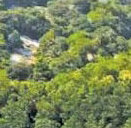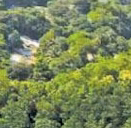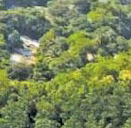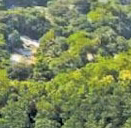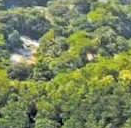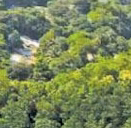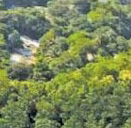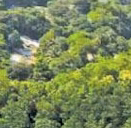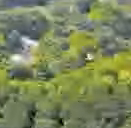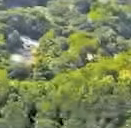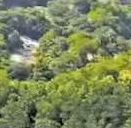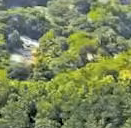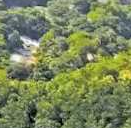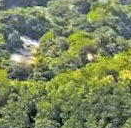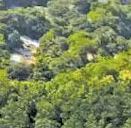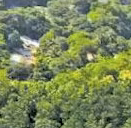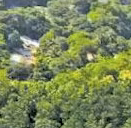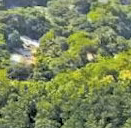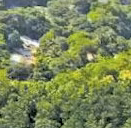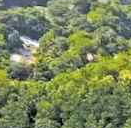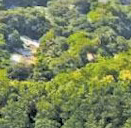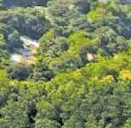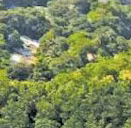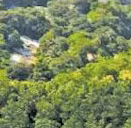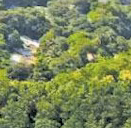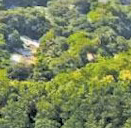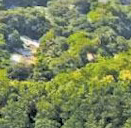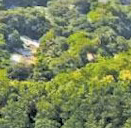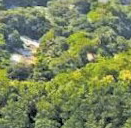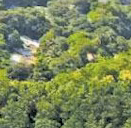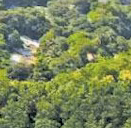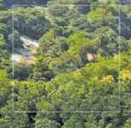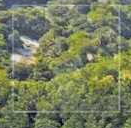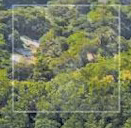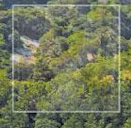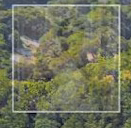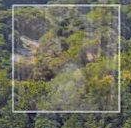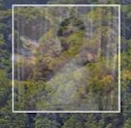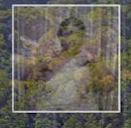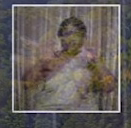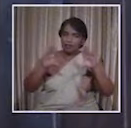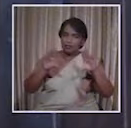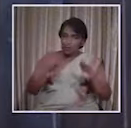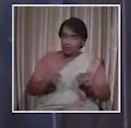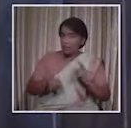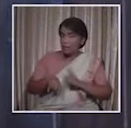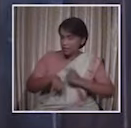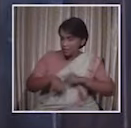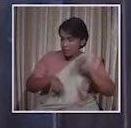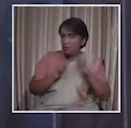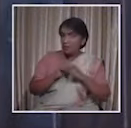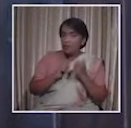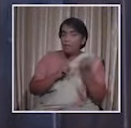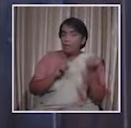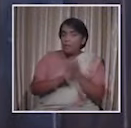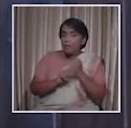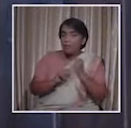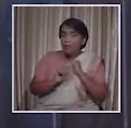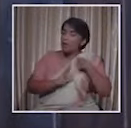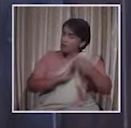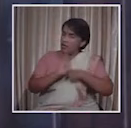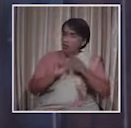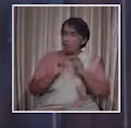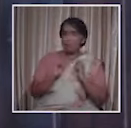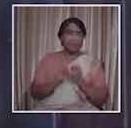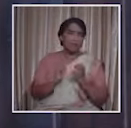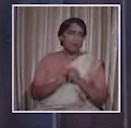මධ්‍යම කඳුකරට විතරක් නෙවෙයි මහවැලි ගංගාවේ සිඳී යාමක් හදිසියේ යම් අවස්ථාවකදී ක්‍රමිකව සිදු වුණොත් ඒ බලපෑම තියෙන මුළු රටටමයි බලපෑම